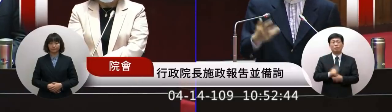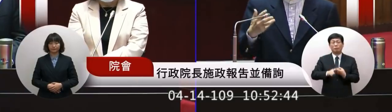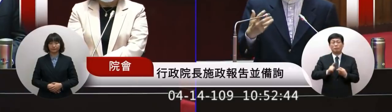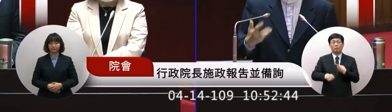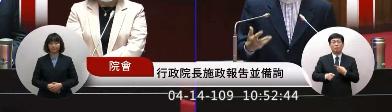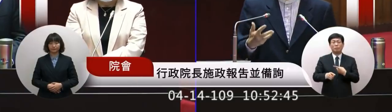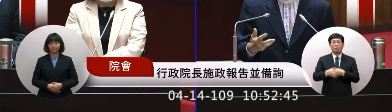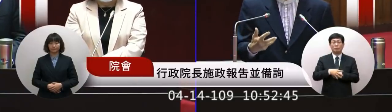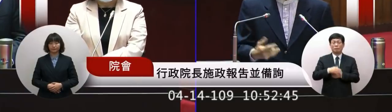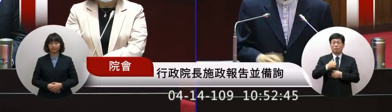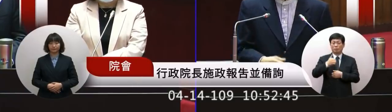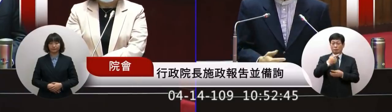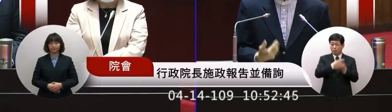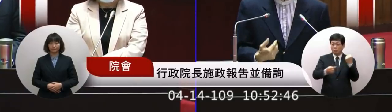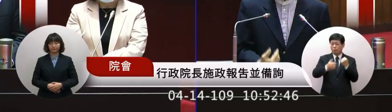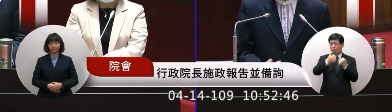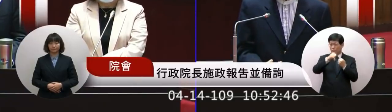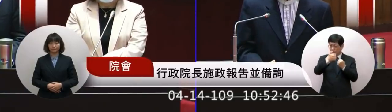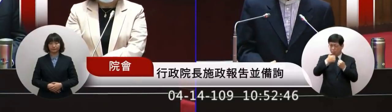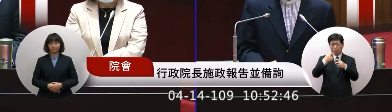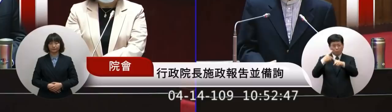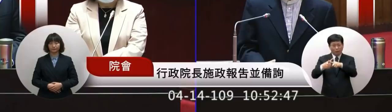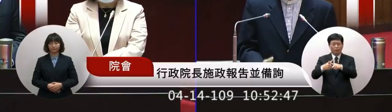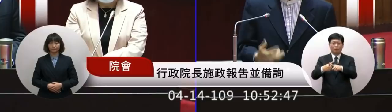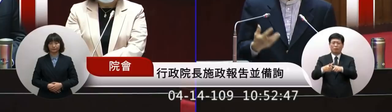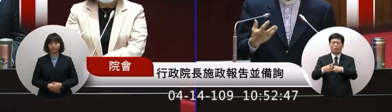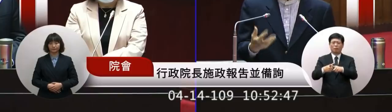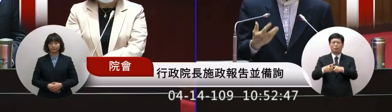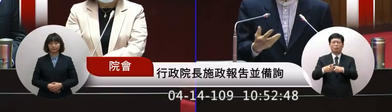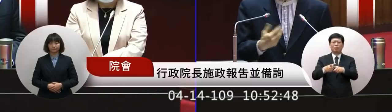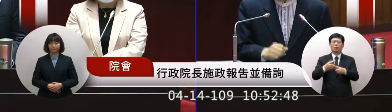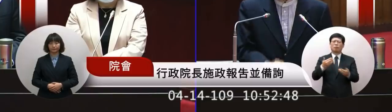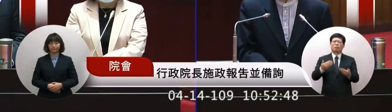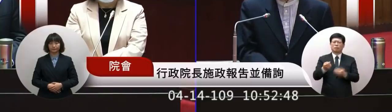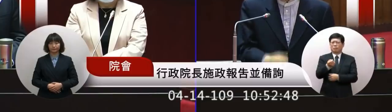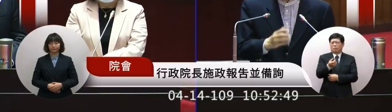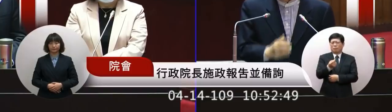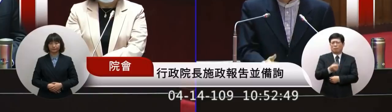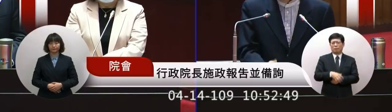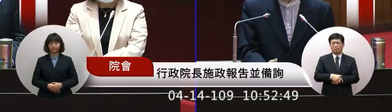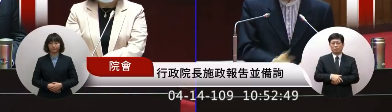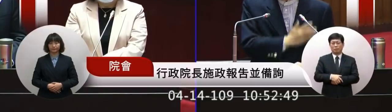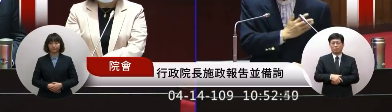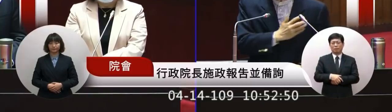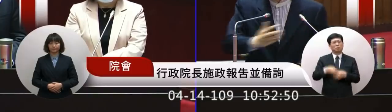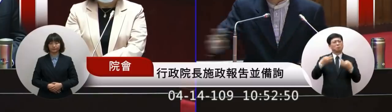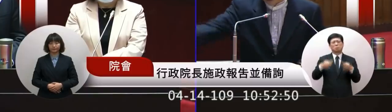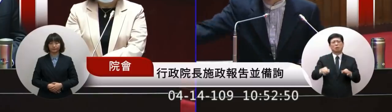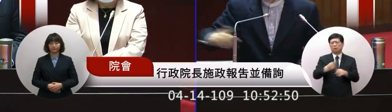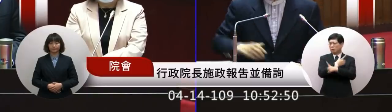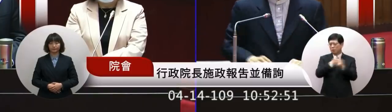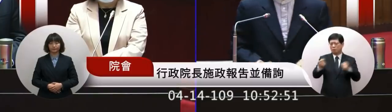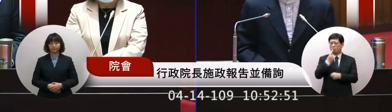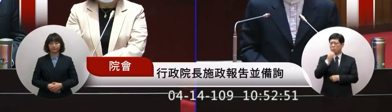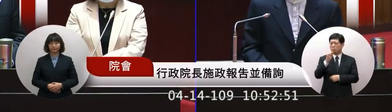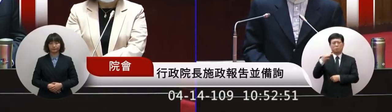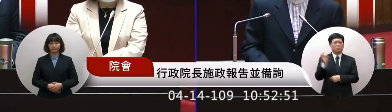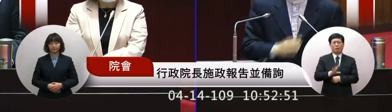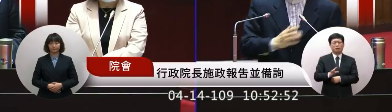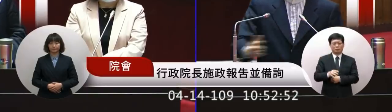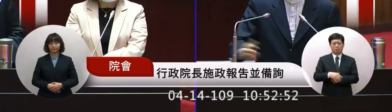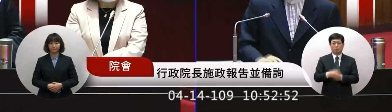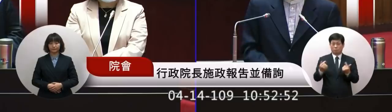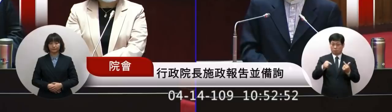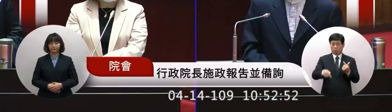对不？50万的人啦，才偌济，无偌济钱，干脆零利率。